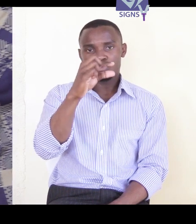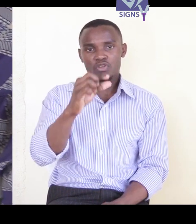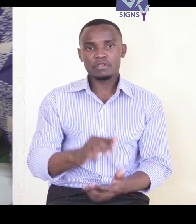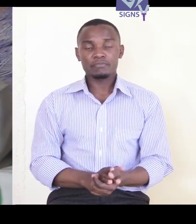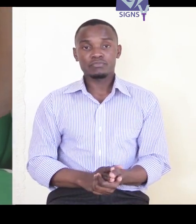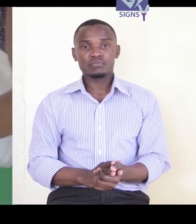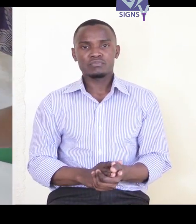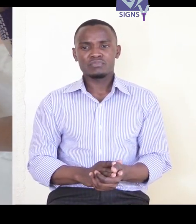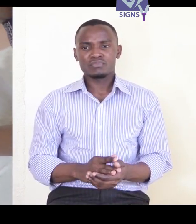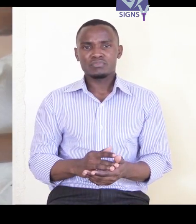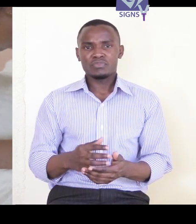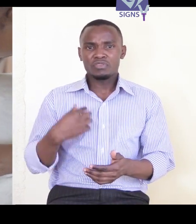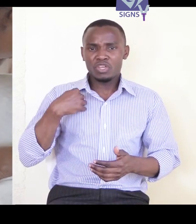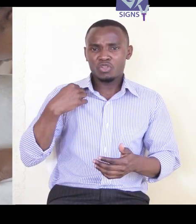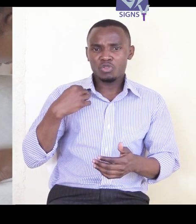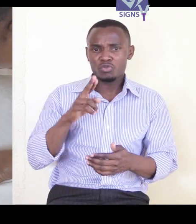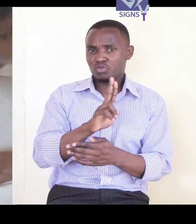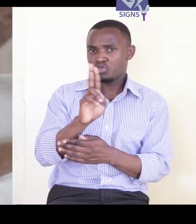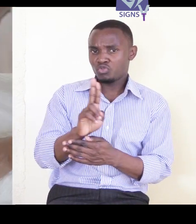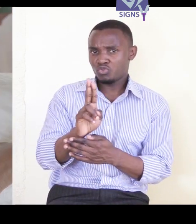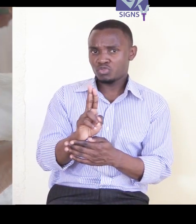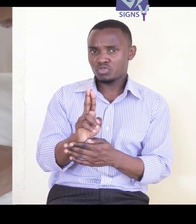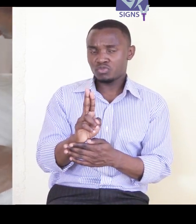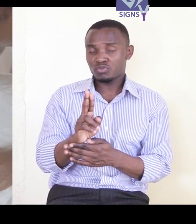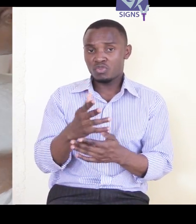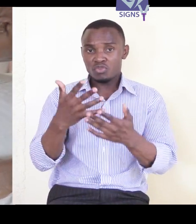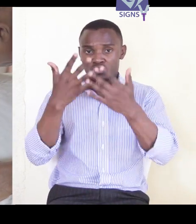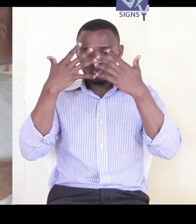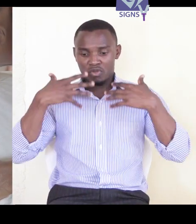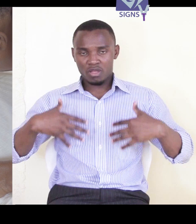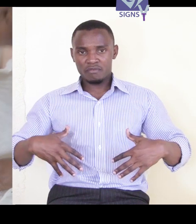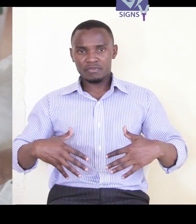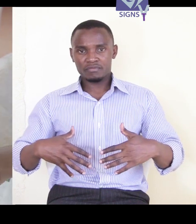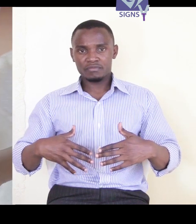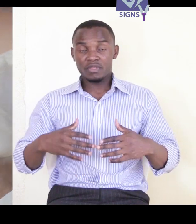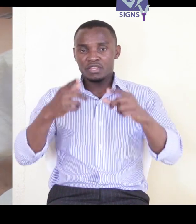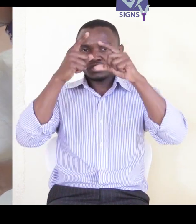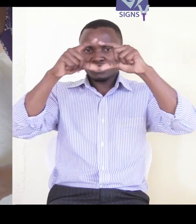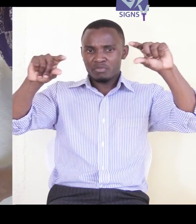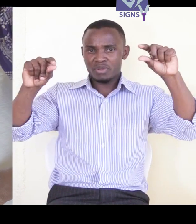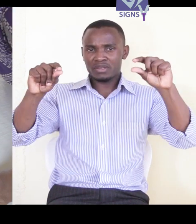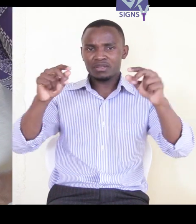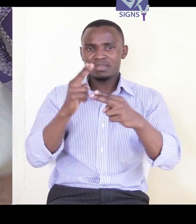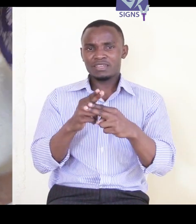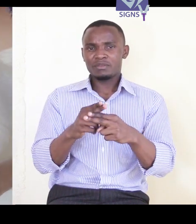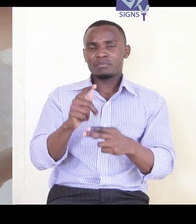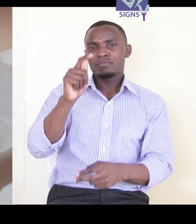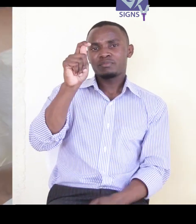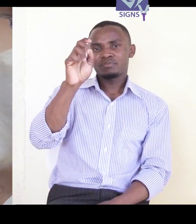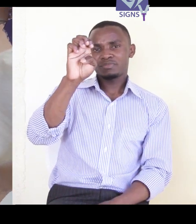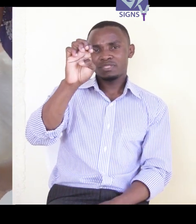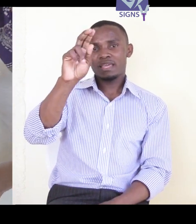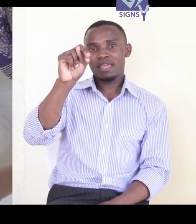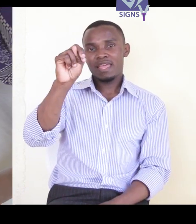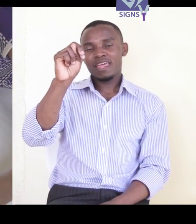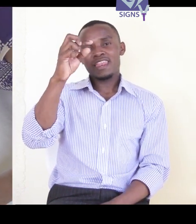Hii kitambaa anayotumia kufunikia client kwa Kijapani tunaita tenegui. Tunaitumia kwa